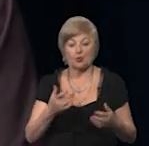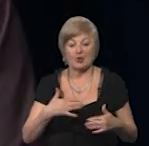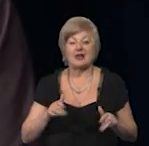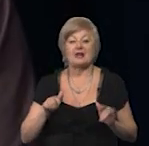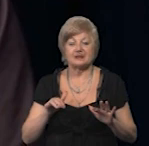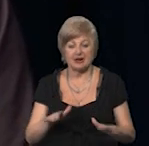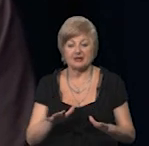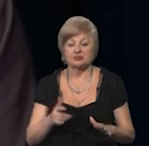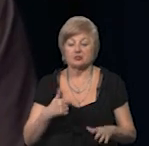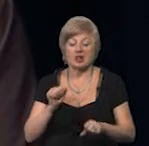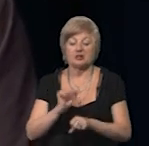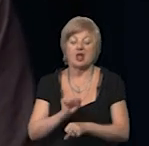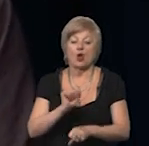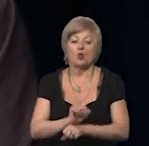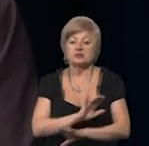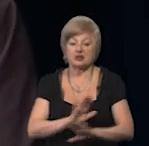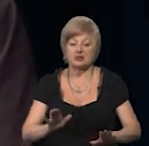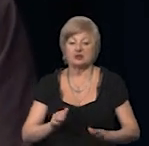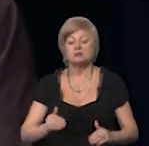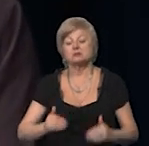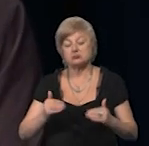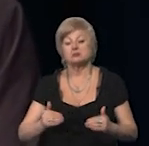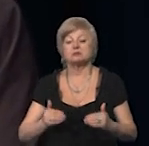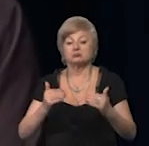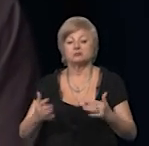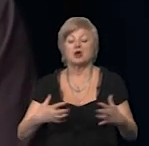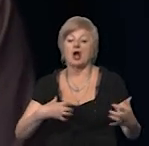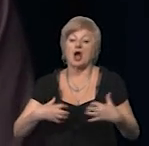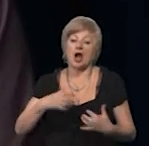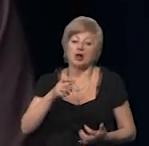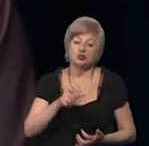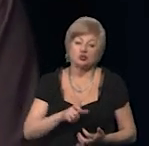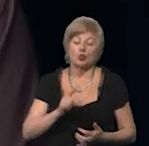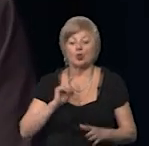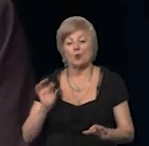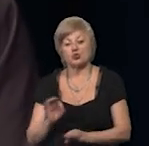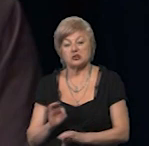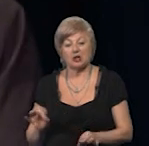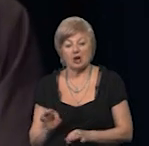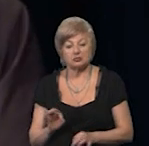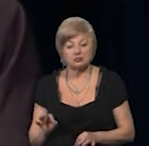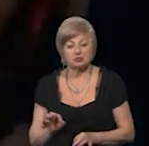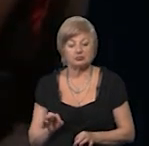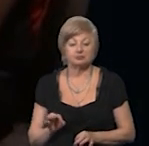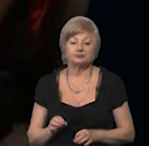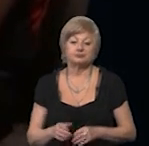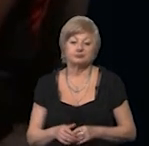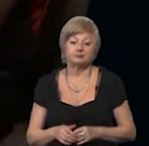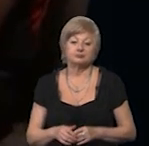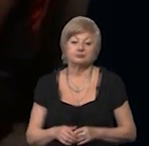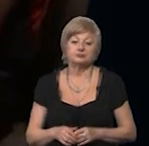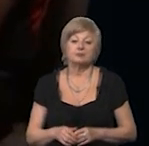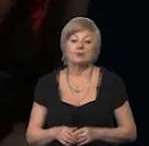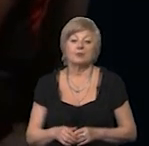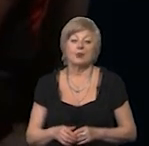не припиняється. Ну, я маю на увазі як актора та, ну, як музиканта, то тож ми незабаром матимемо